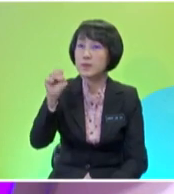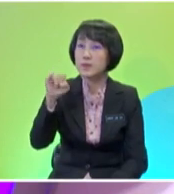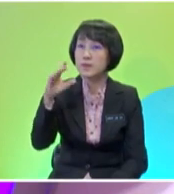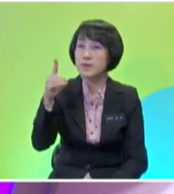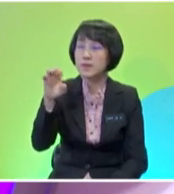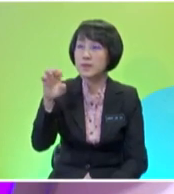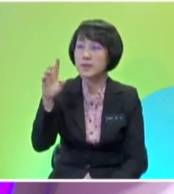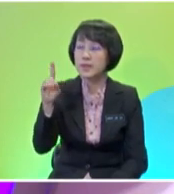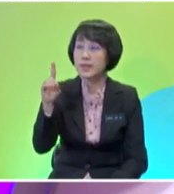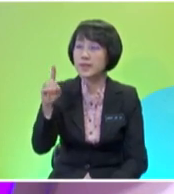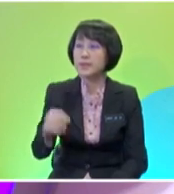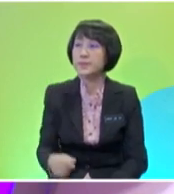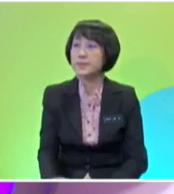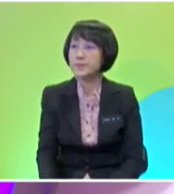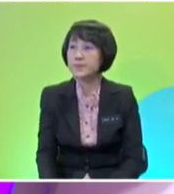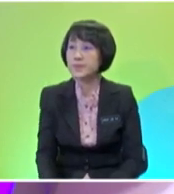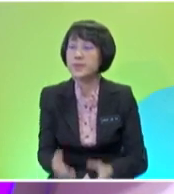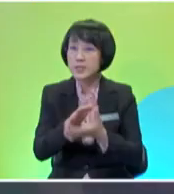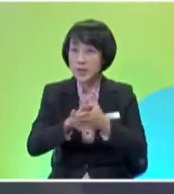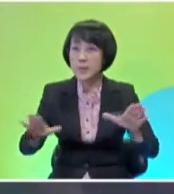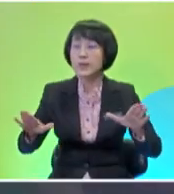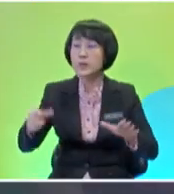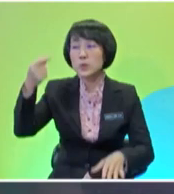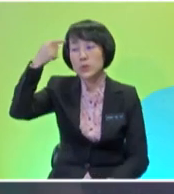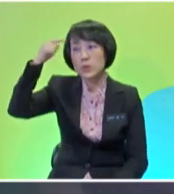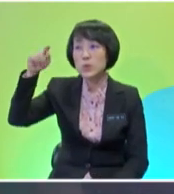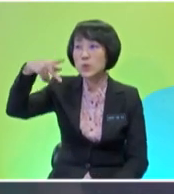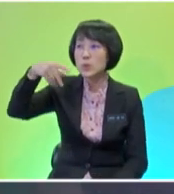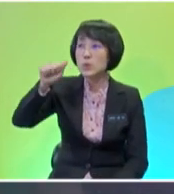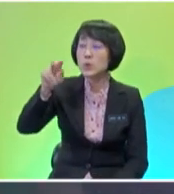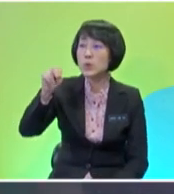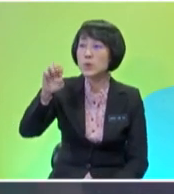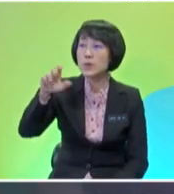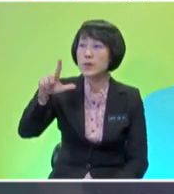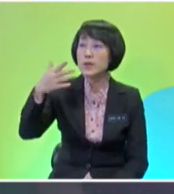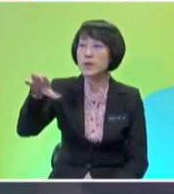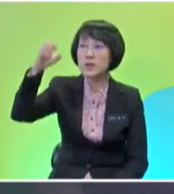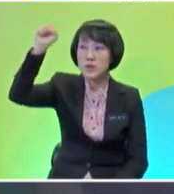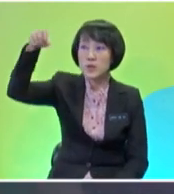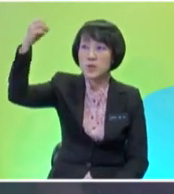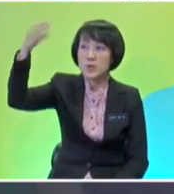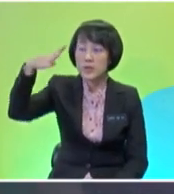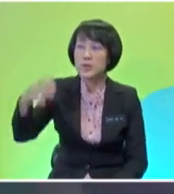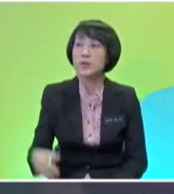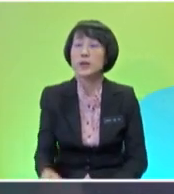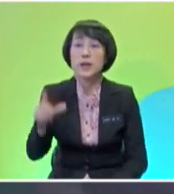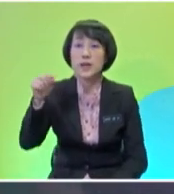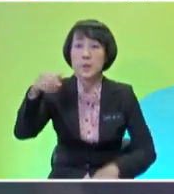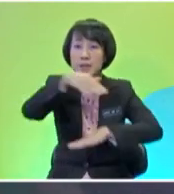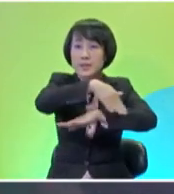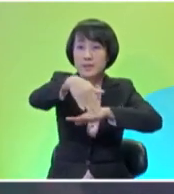ini yang selamatlah untuk lekatkan panel solar. Okey, ataupun boleh gunakan pisau perekat panas tapi kita gamkan pada bahagian sisi